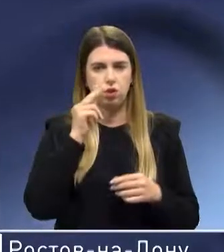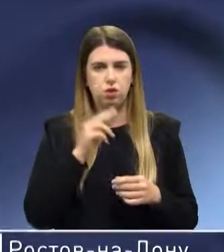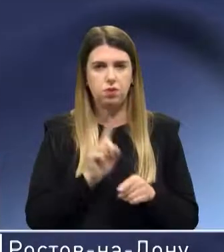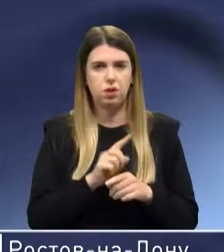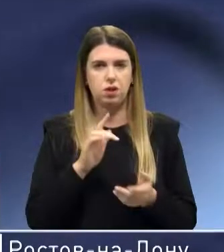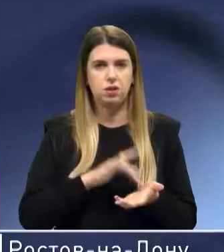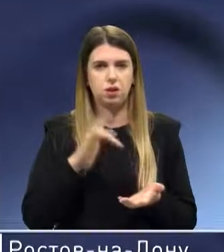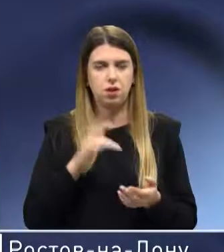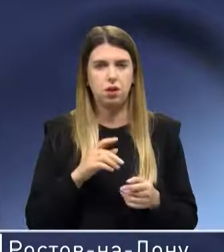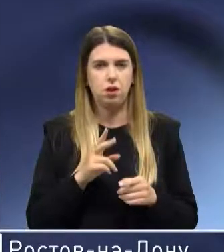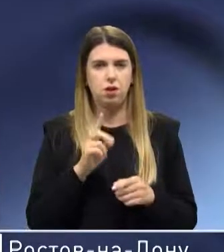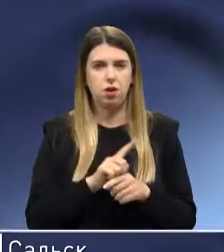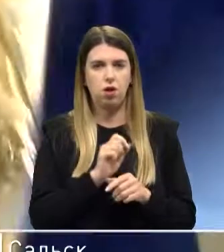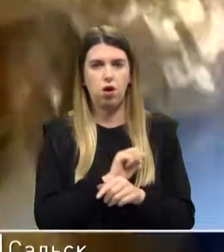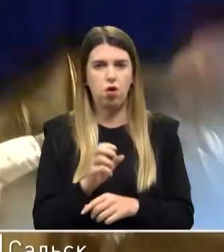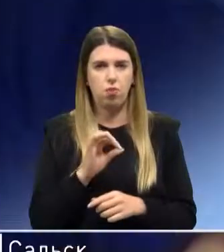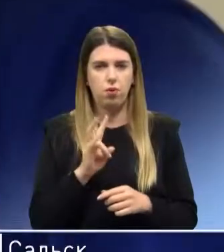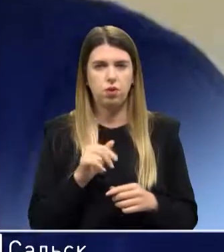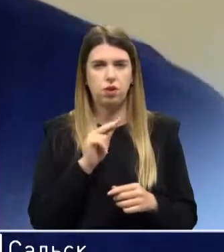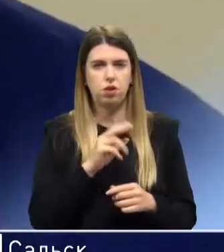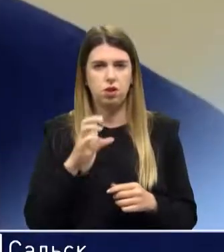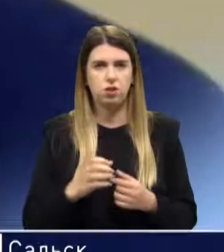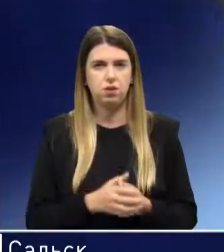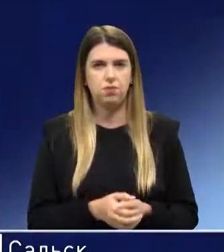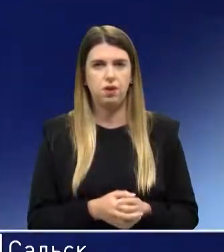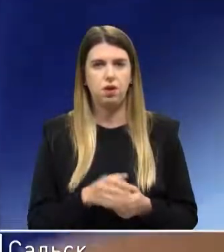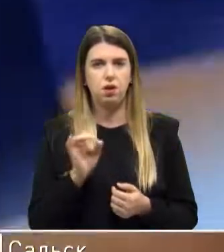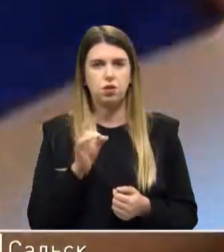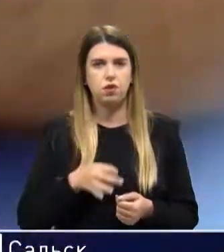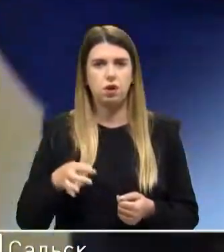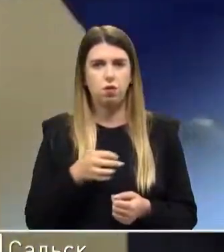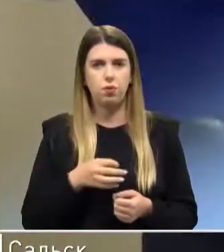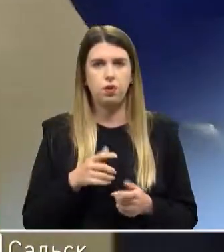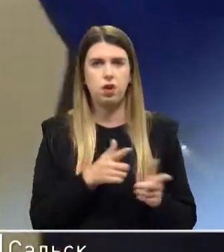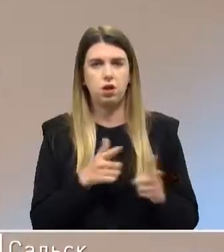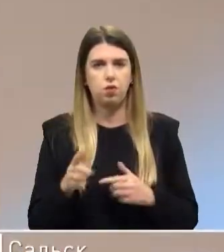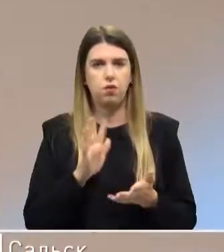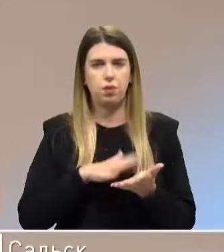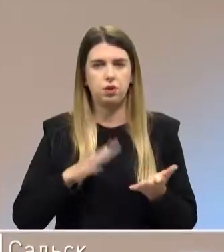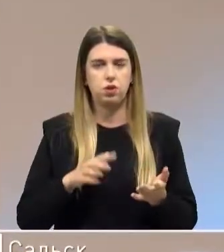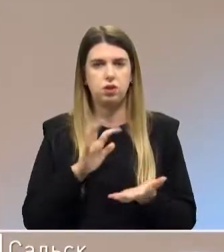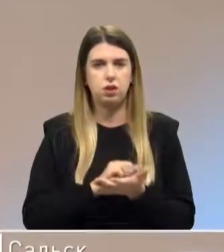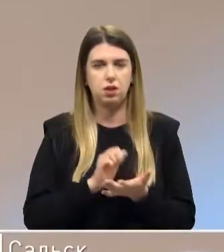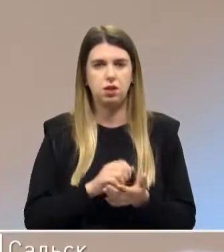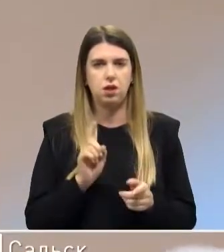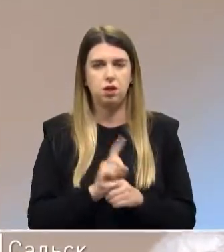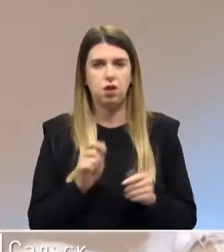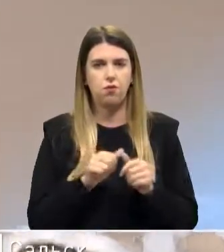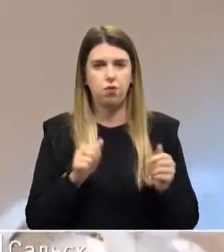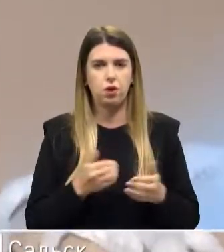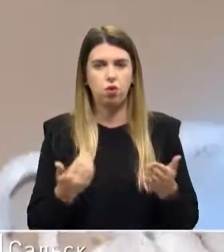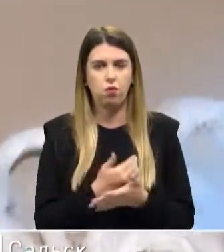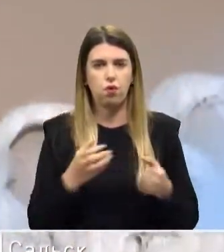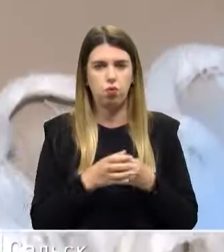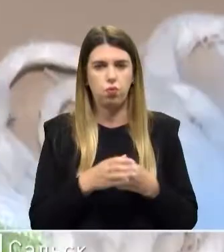учебно-методического центра по гражданской обороне и чрезвычайным ситуациям Ростовской области готовы продолжить занятия по мере формирования новых